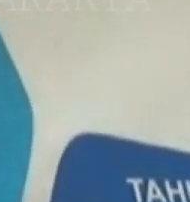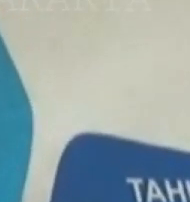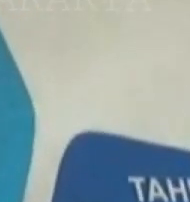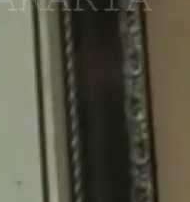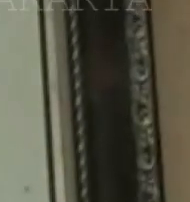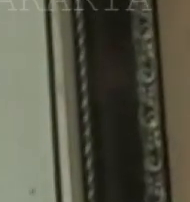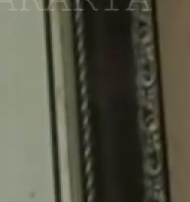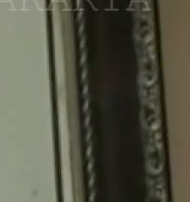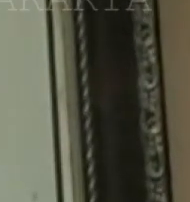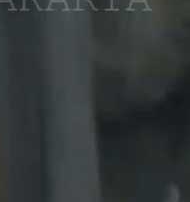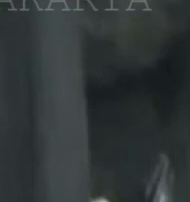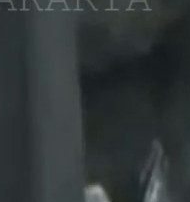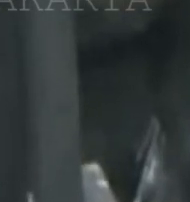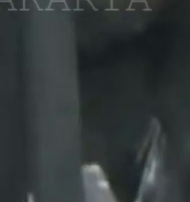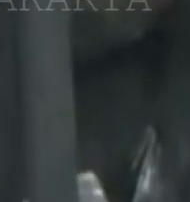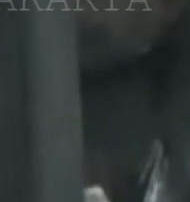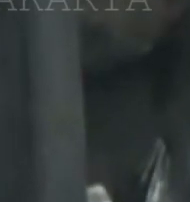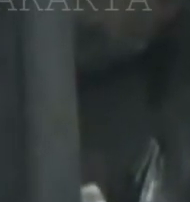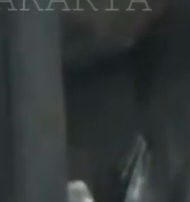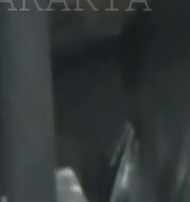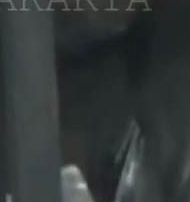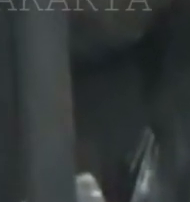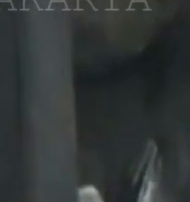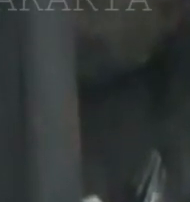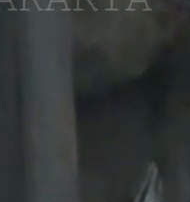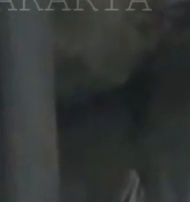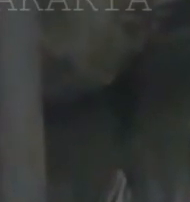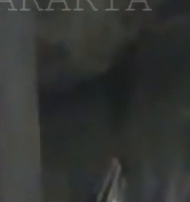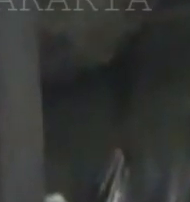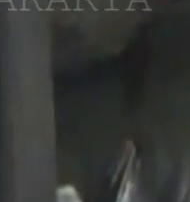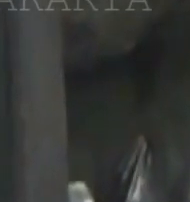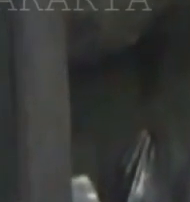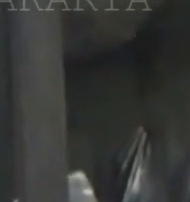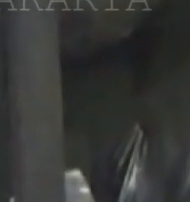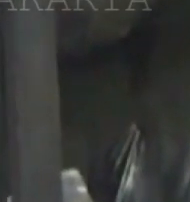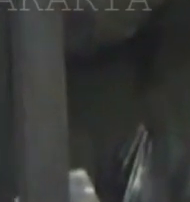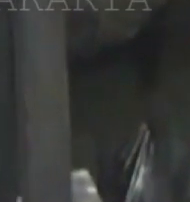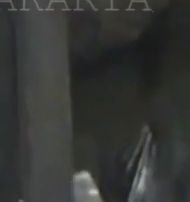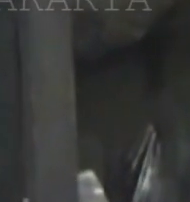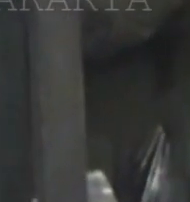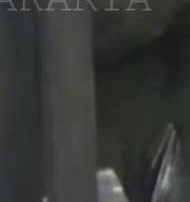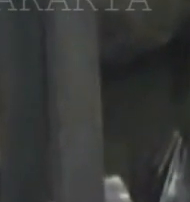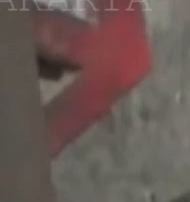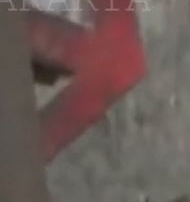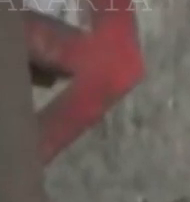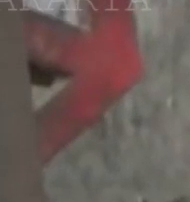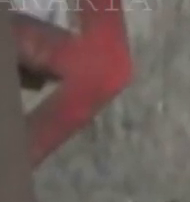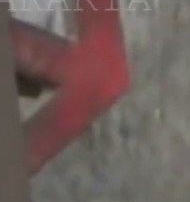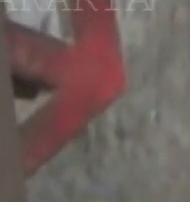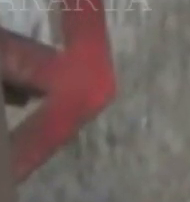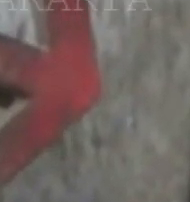bangunan miturut ketua TPS 3R purw in Dusun Bayen Kalurahan purwtani kapanon Kalasan